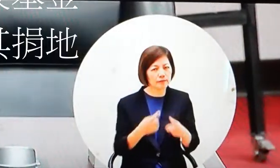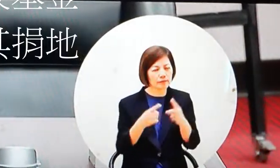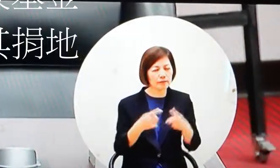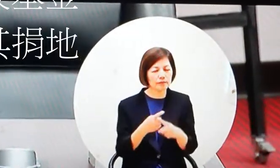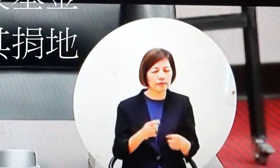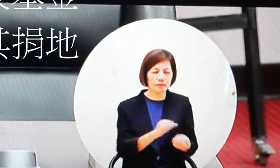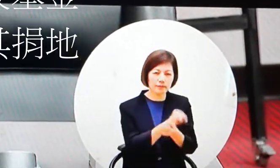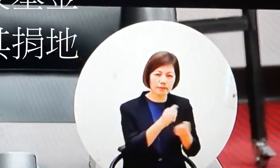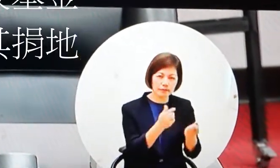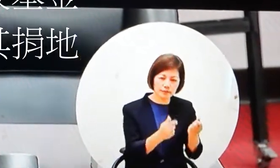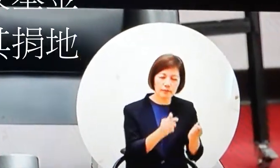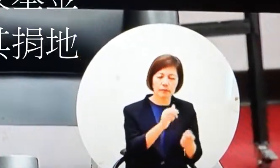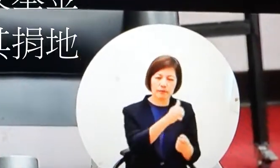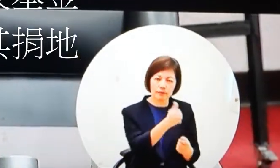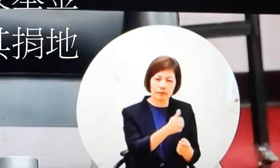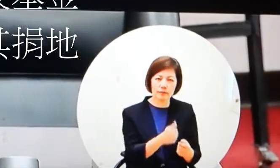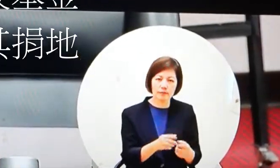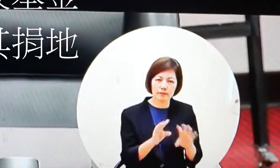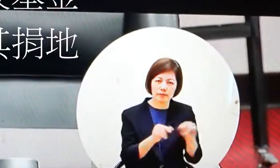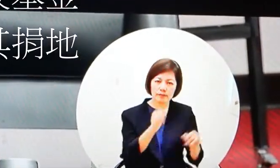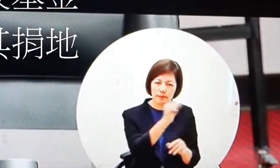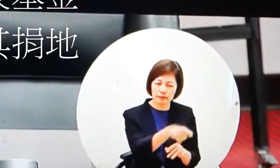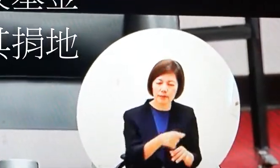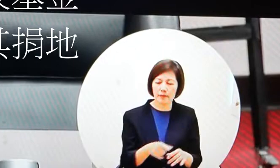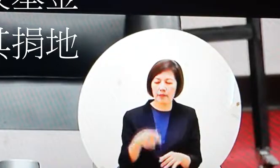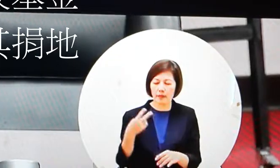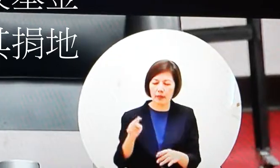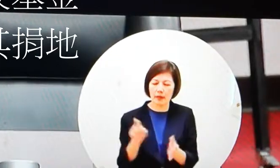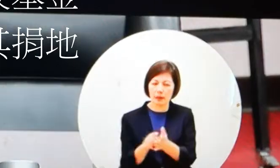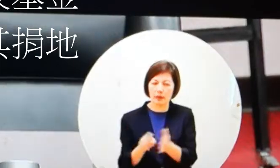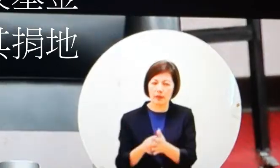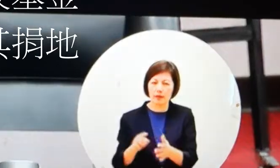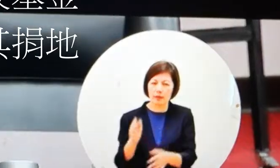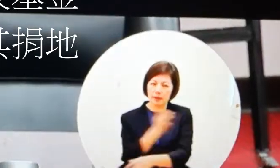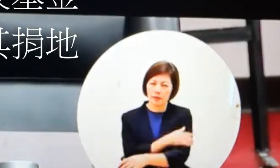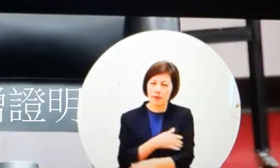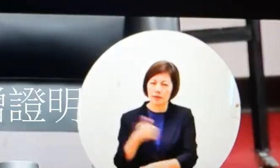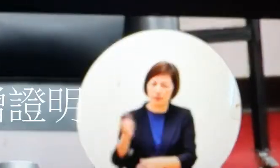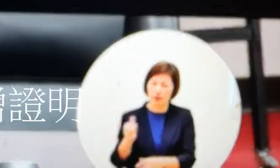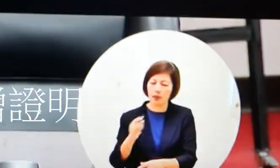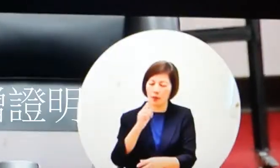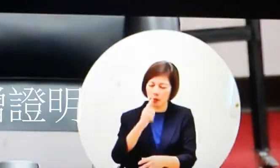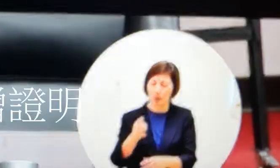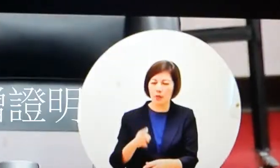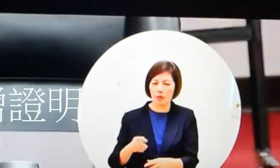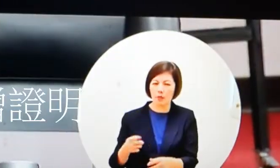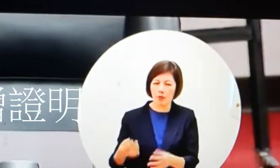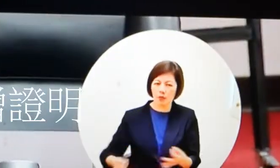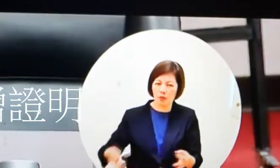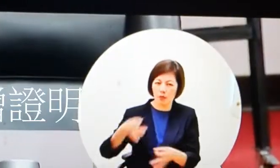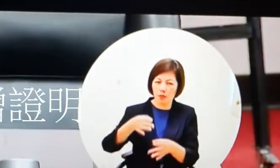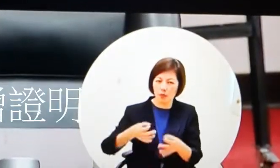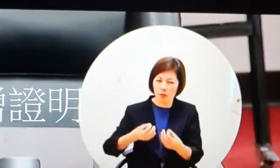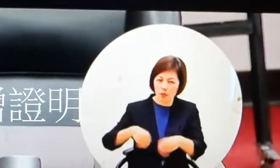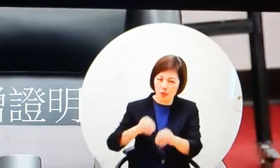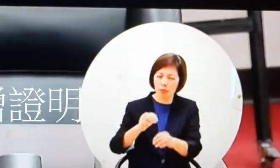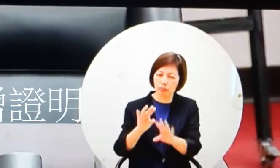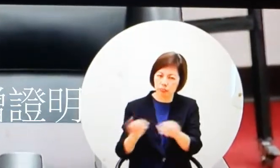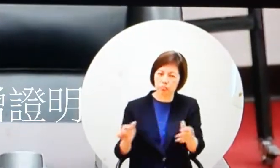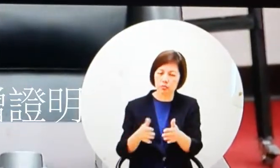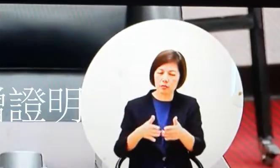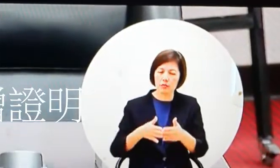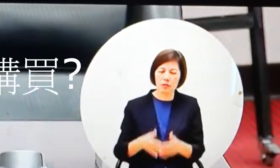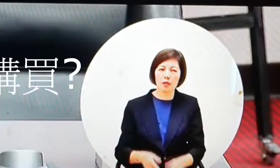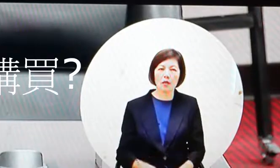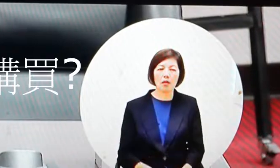办买地？那时候陈启川先生他说南河新竹要捐地，也有捐赠证明，可是又出现了一个